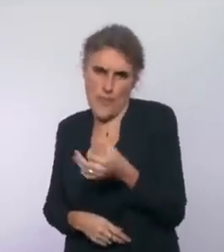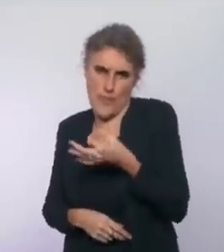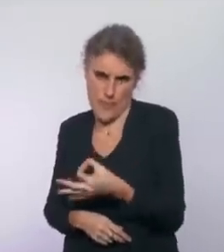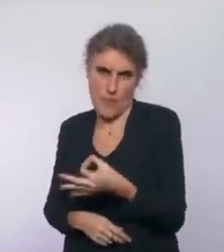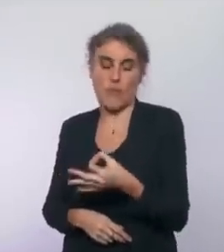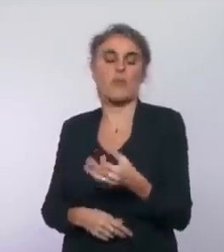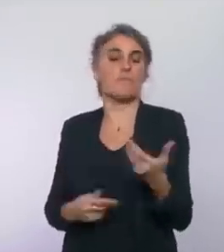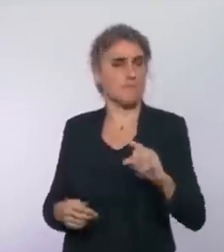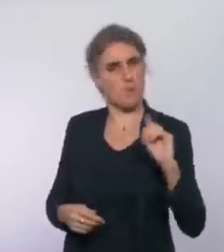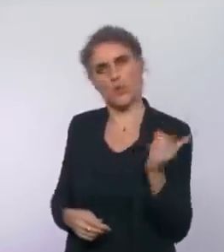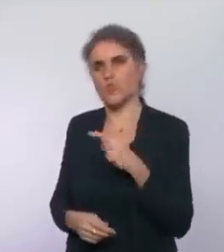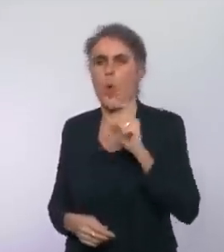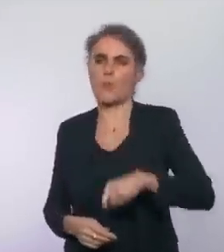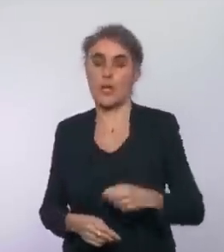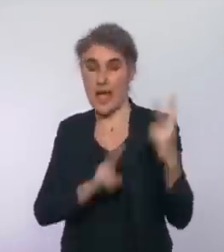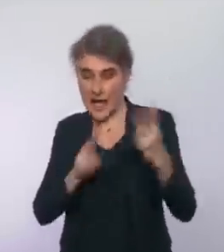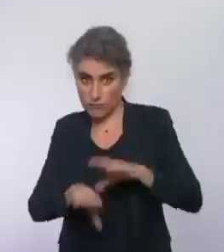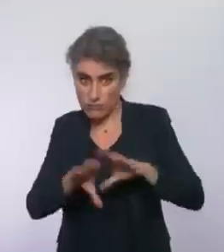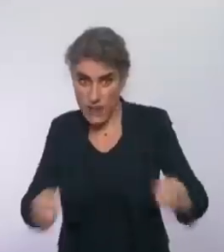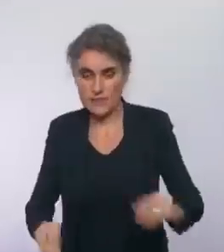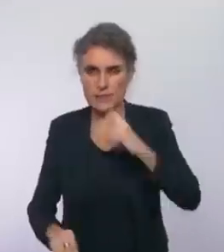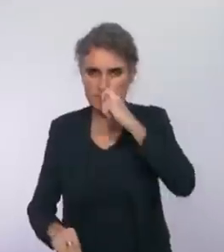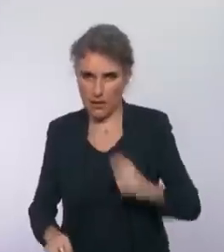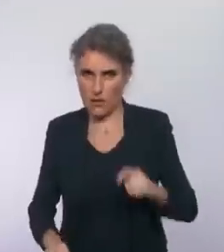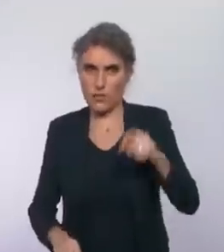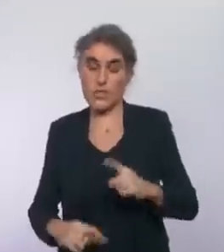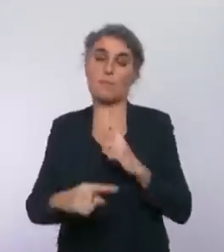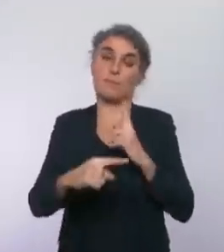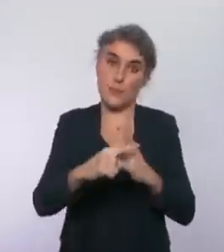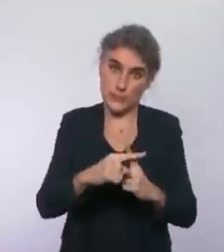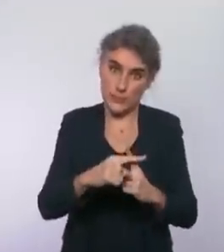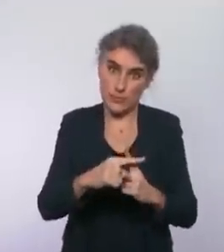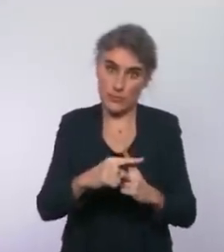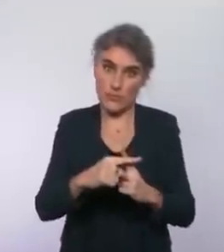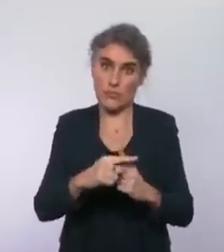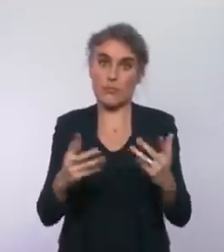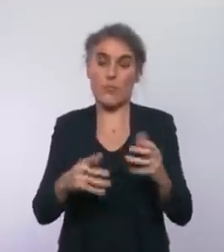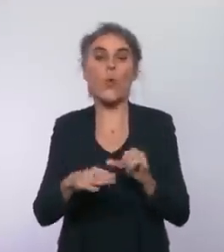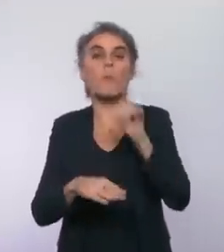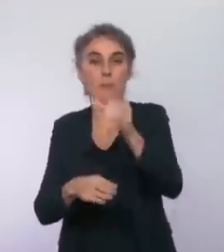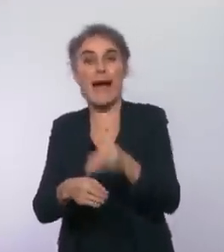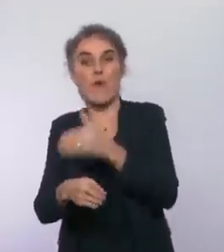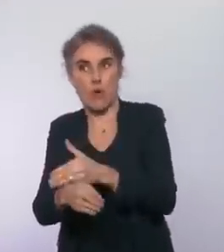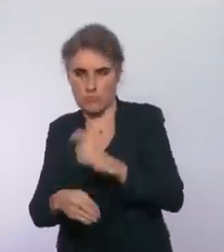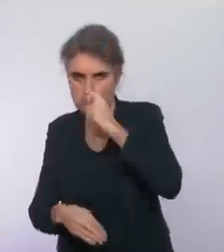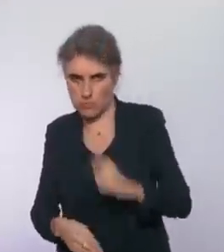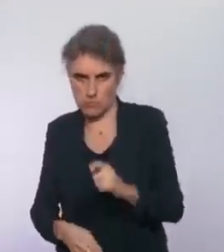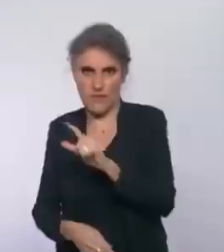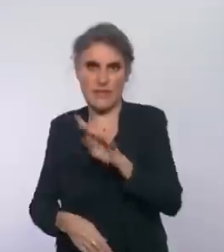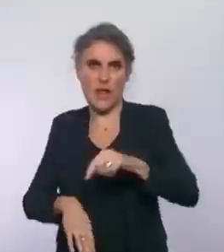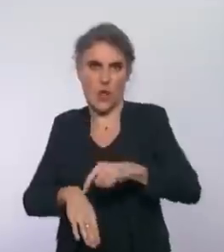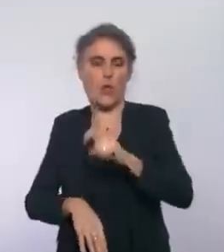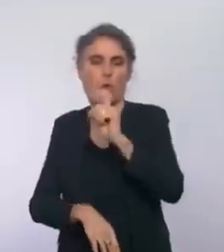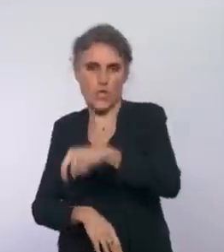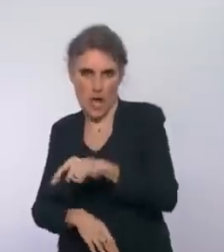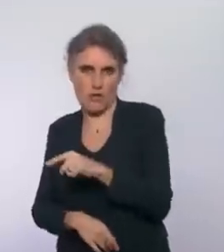toutes l'objet d'un test à l'arrivée, en plus de l'obligation de test qui est mise en place au départ, de moins de 24 heures pour un test